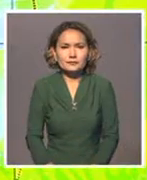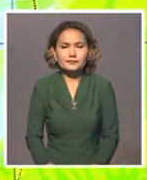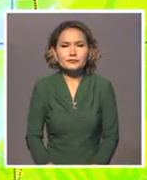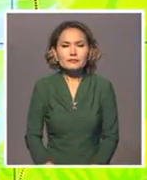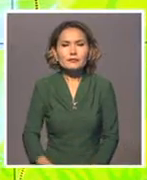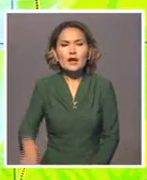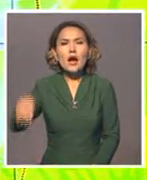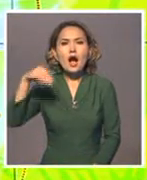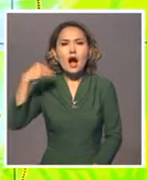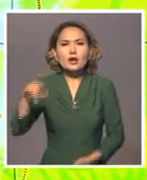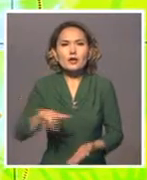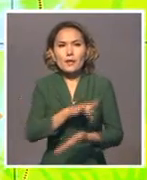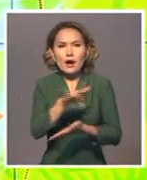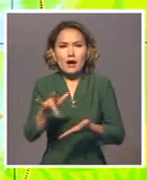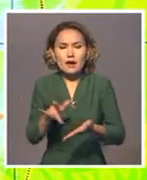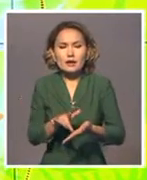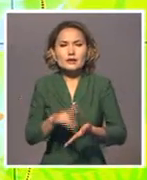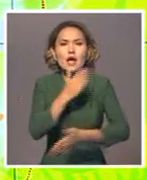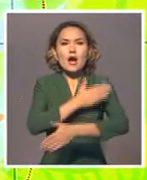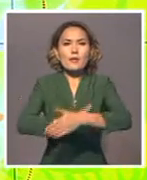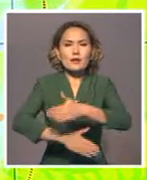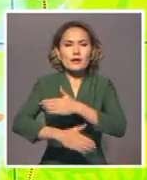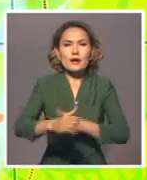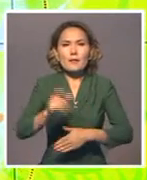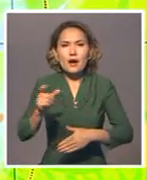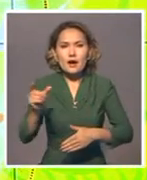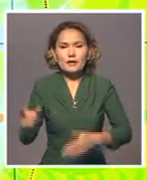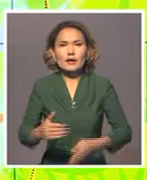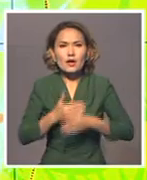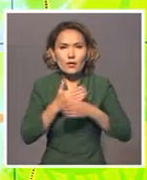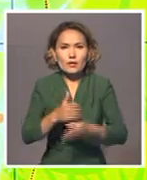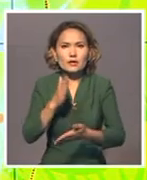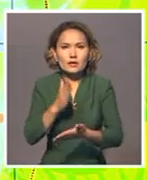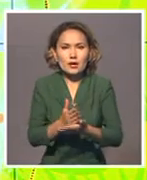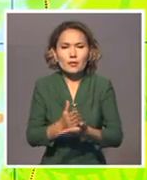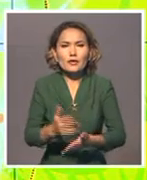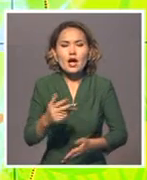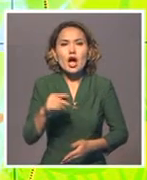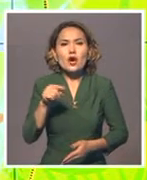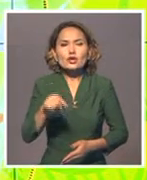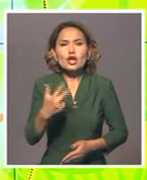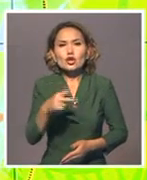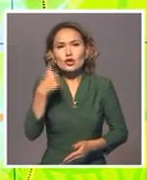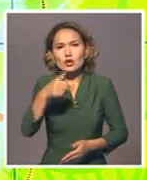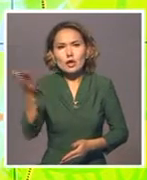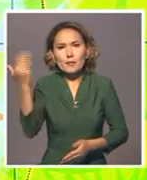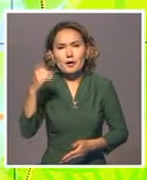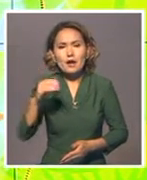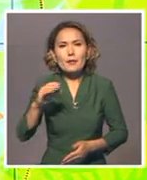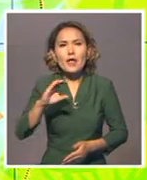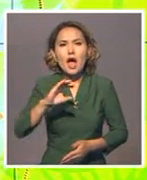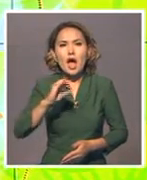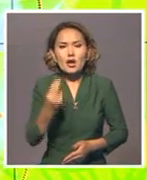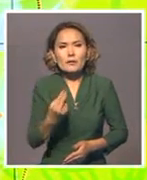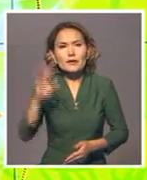Ал Ақтөбеде мүмкіндігі шектеулі жандардың болашағына алаңдаған жекелеген қамқор жандар баршылық. Осыдан 3 жыл бұрын әлеуметтік, психологиялық,